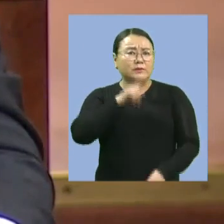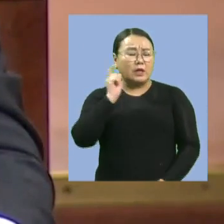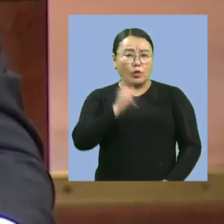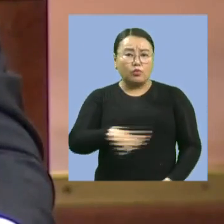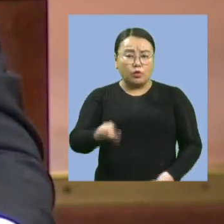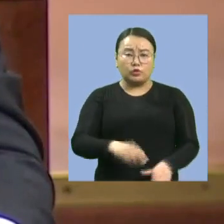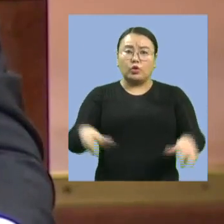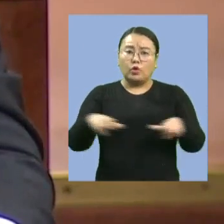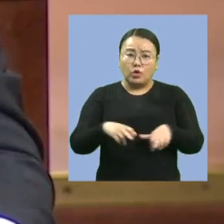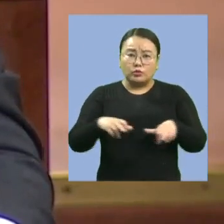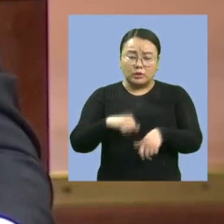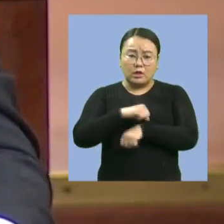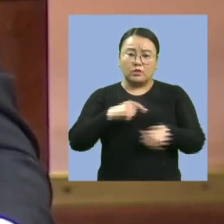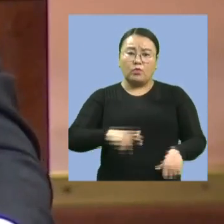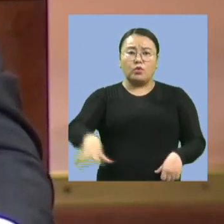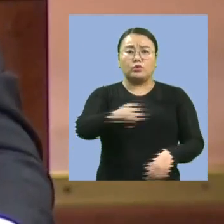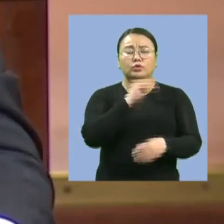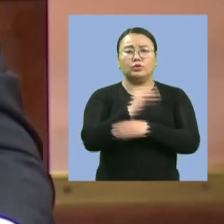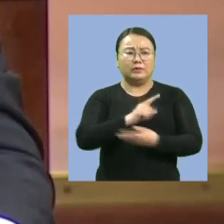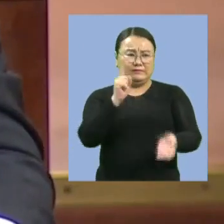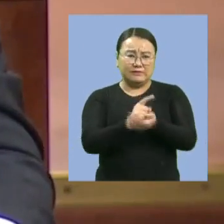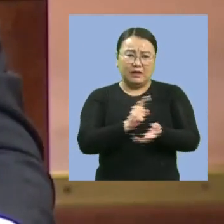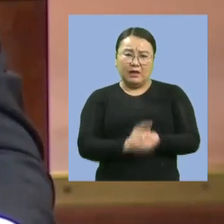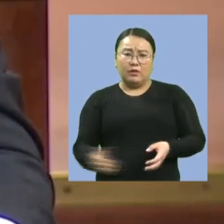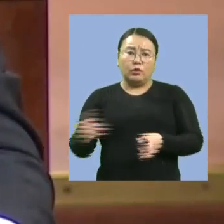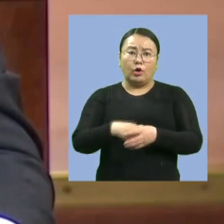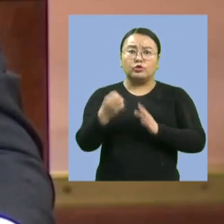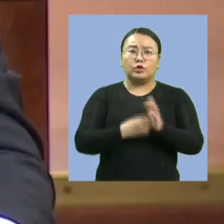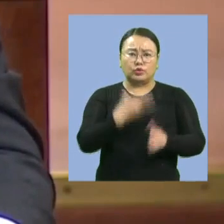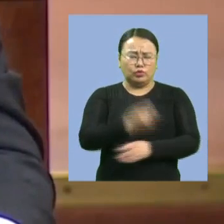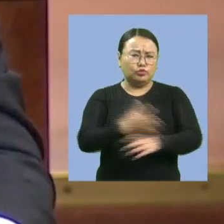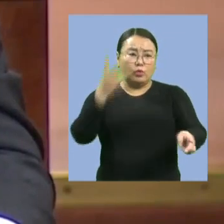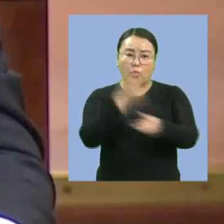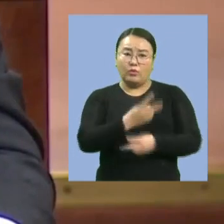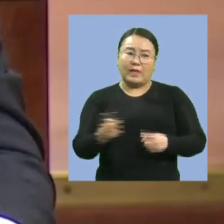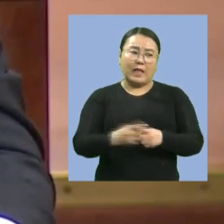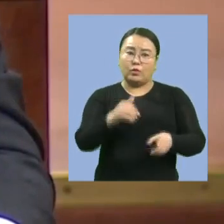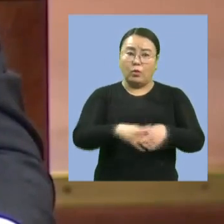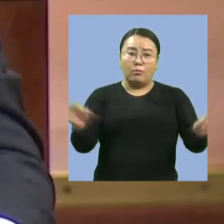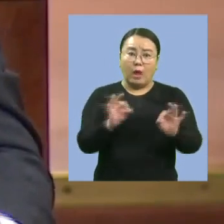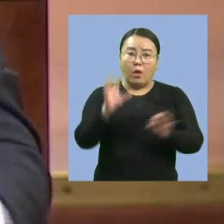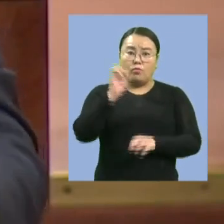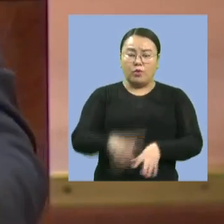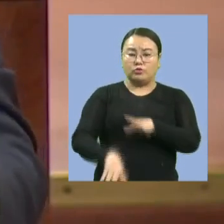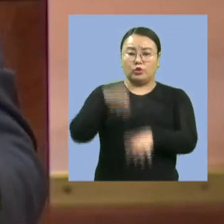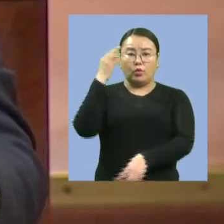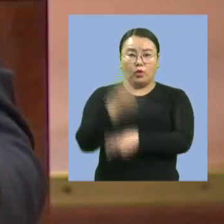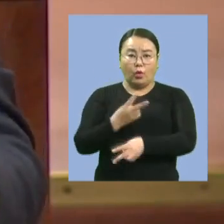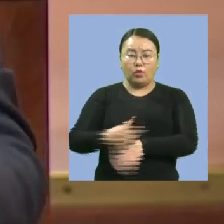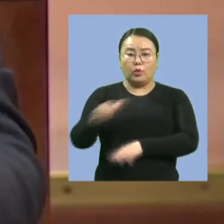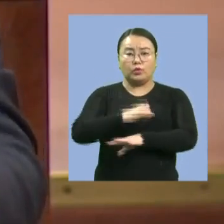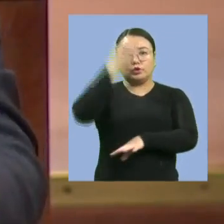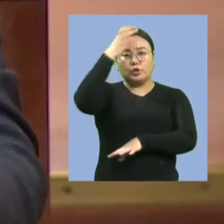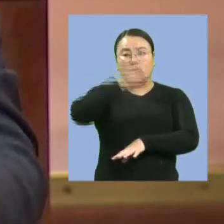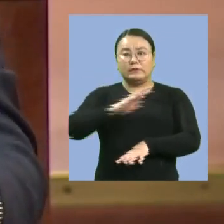гарын залуучууд энэ хөгжлийн бэрхшээлтэй иргэдийн төлөөлөлүүд бүртэд энд байх ёстой гэдэг асуудлыг тэр үндсэн хуулийн дээр хатуу хийж өгөхгүй бол сонгуулийнхаа